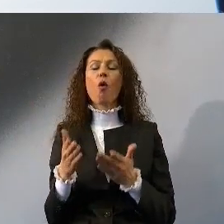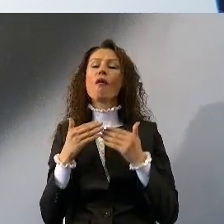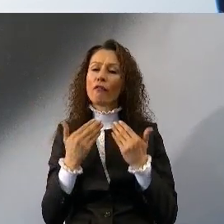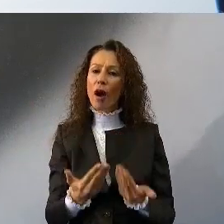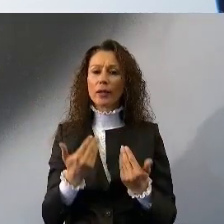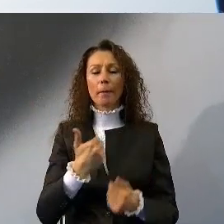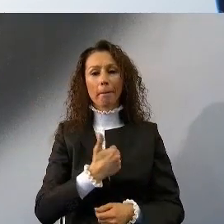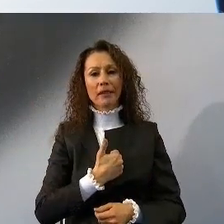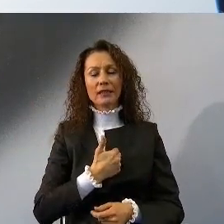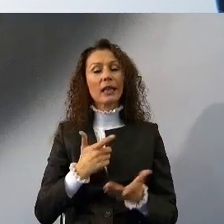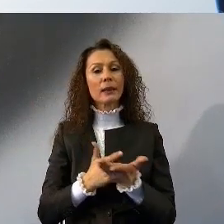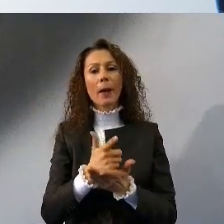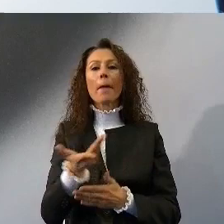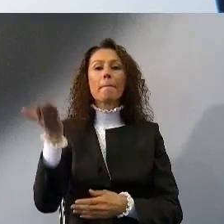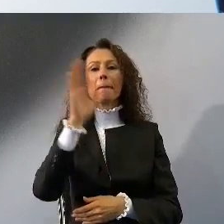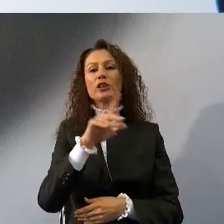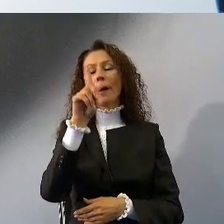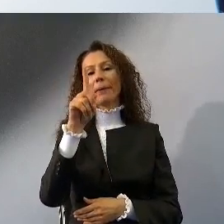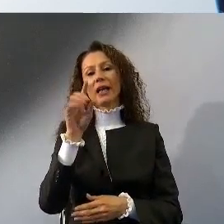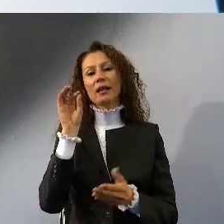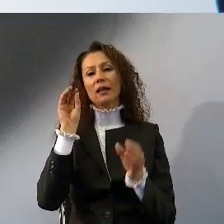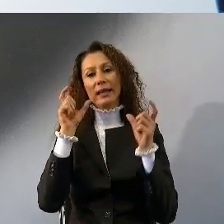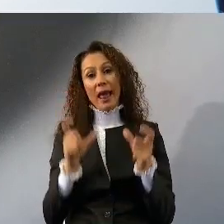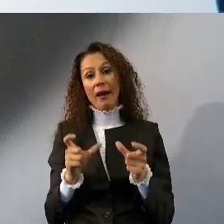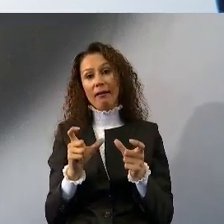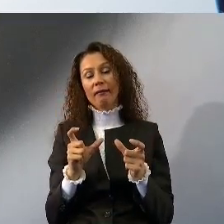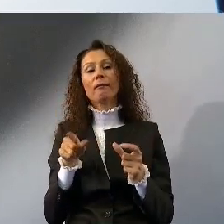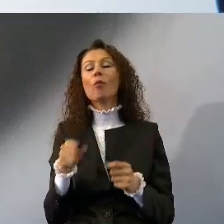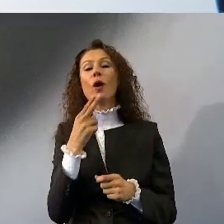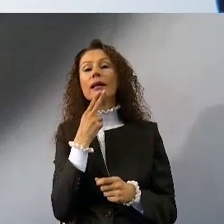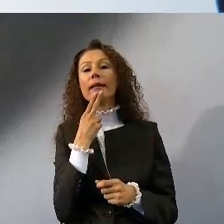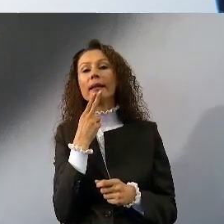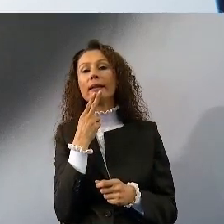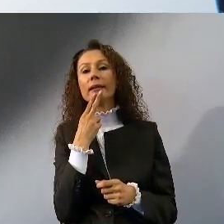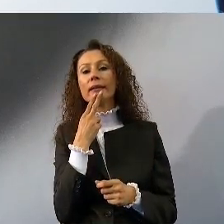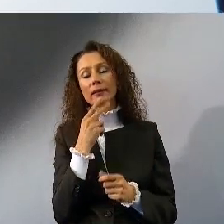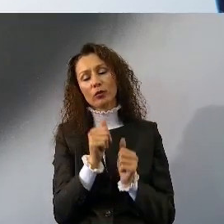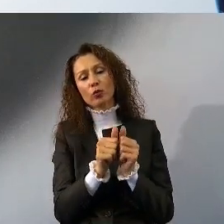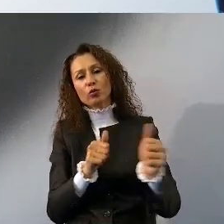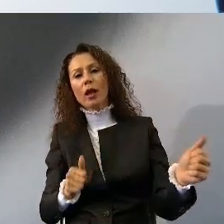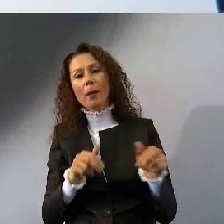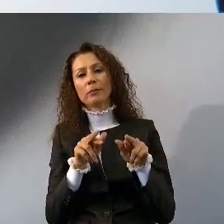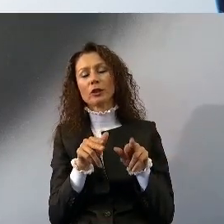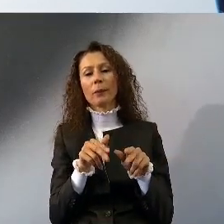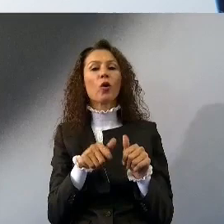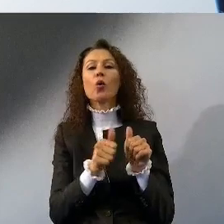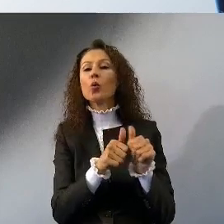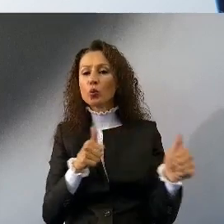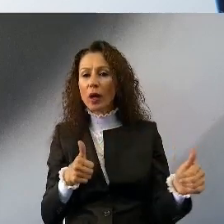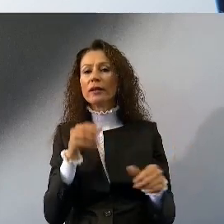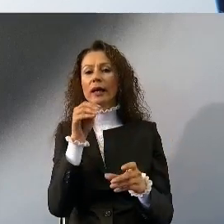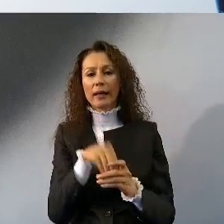biz tarımı başka bir noktaya indirgemiş ve bu kadim bilgiden uzaklaşmış durumdayız. Uzaklaştığımız için